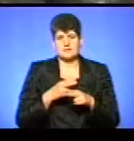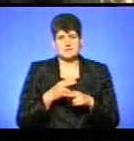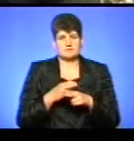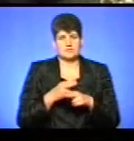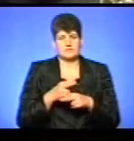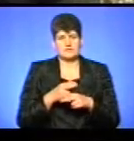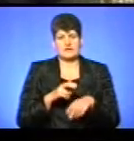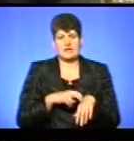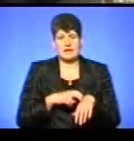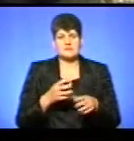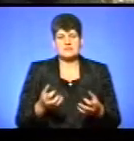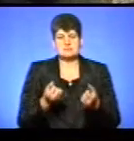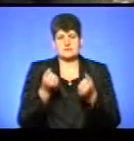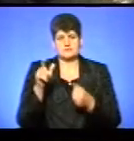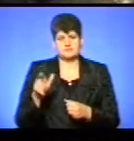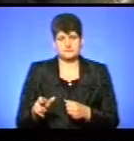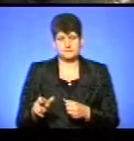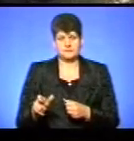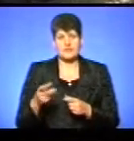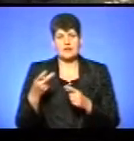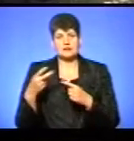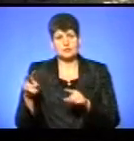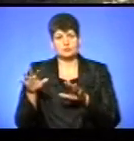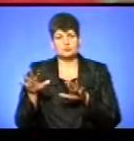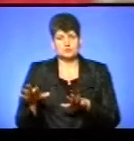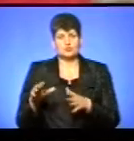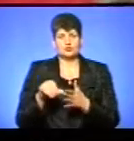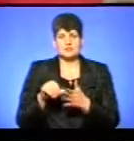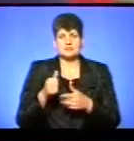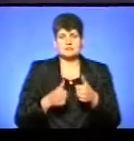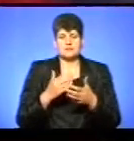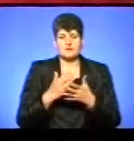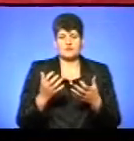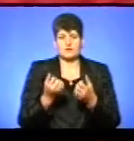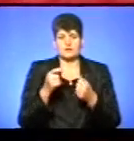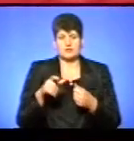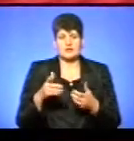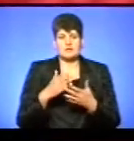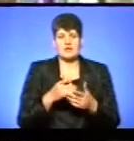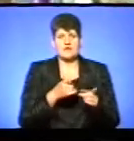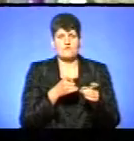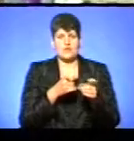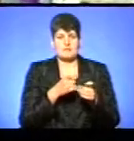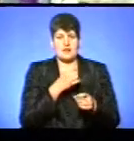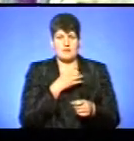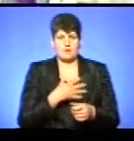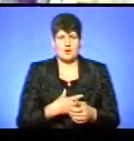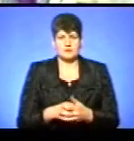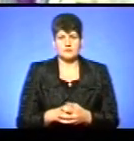спасати. На другій локації учасники змагань мають врятувати людину, яка отримала вогнепальне поранення.